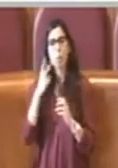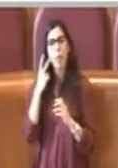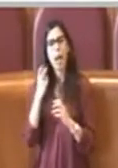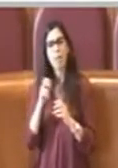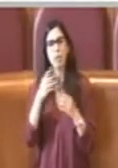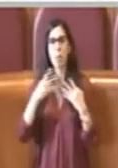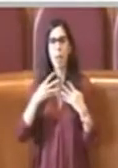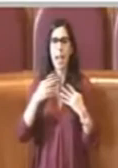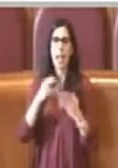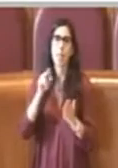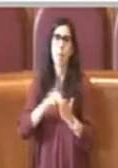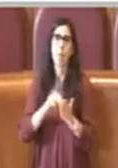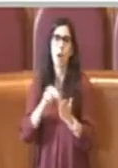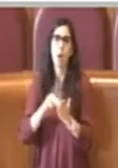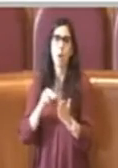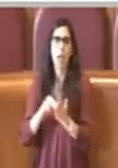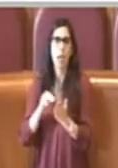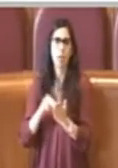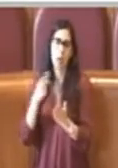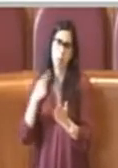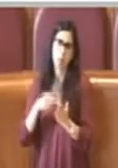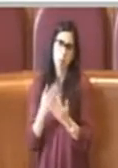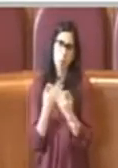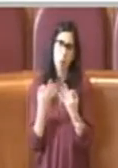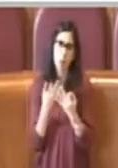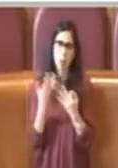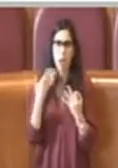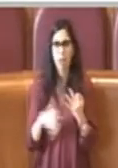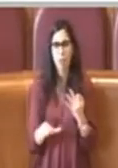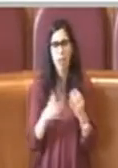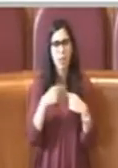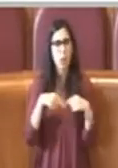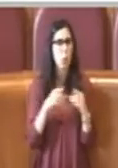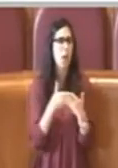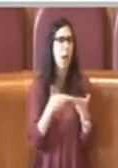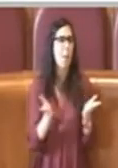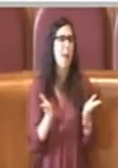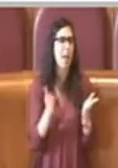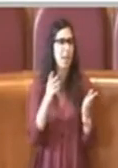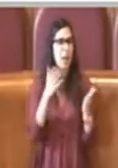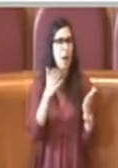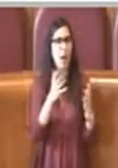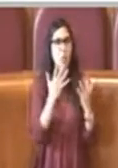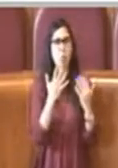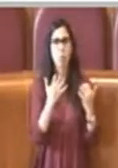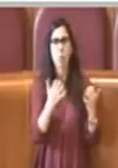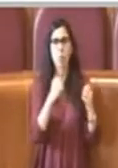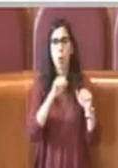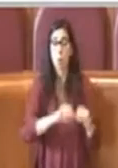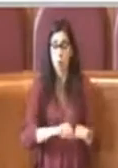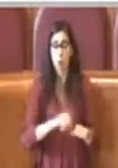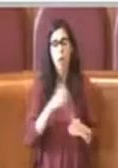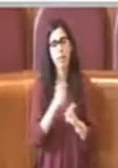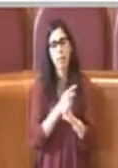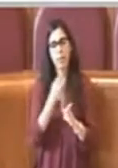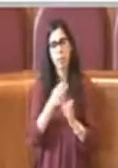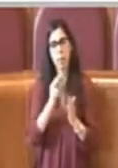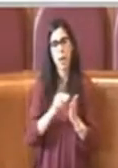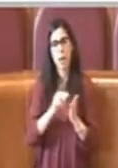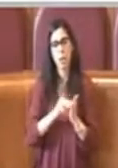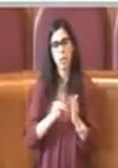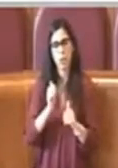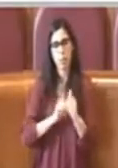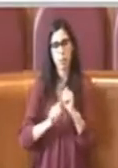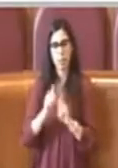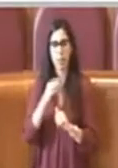poi accade nella maggior parte delle riunioni aperte, diciamo, al pubblico. E quindi ecco, io ci tenevo proprio scusate, a